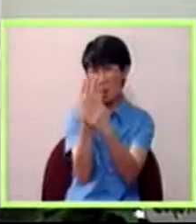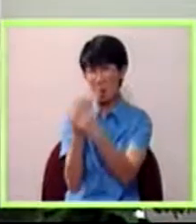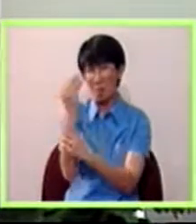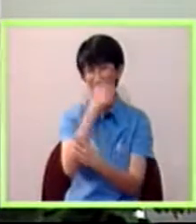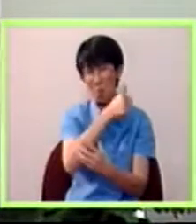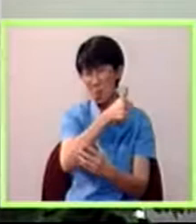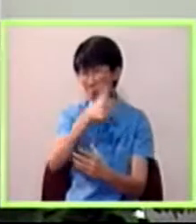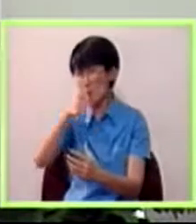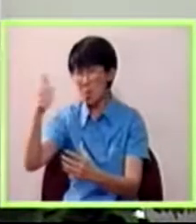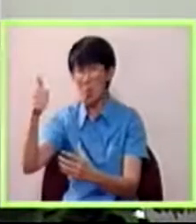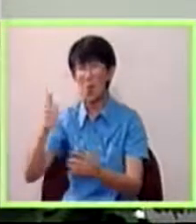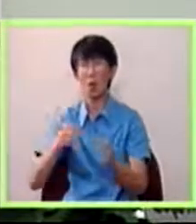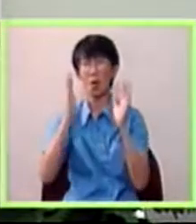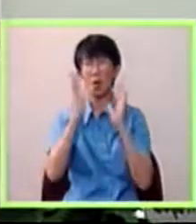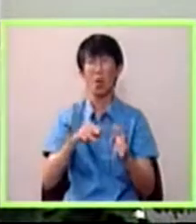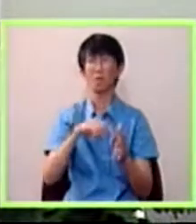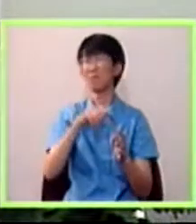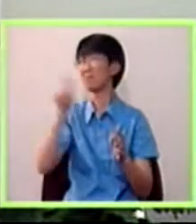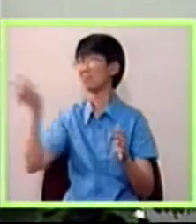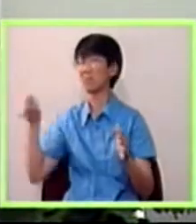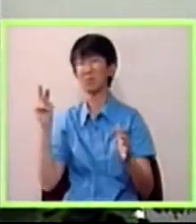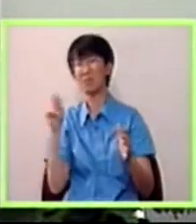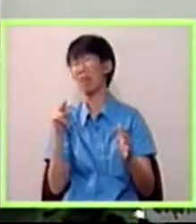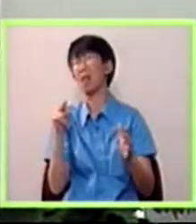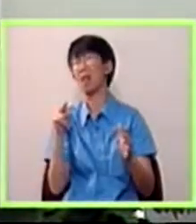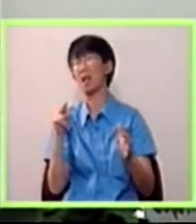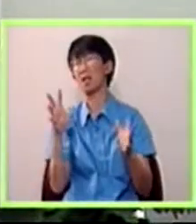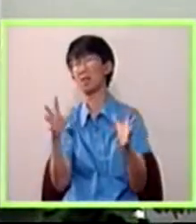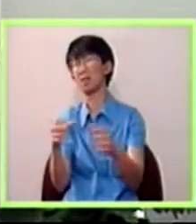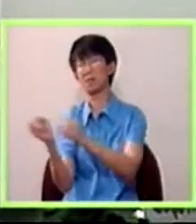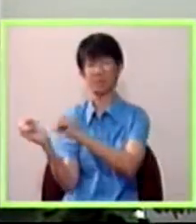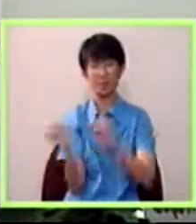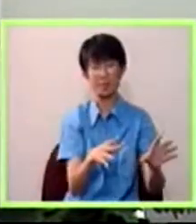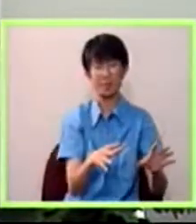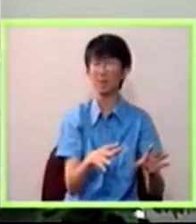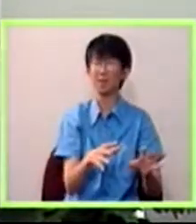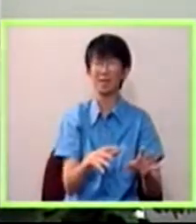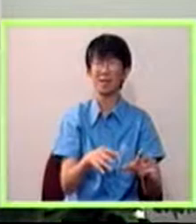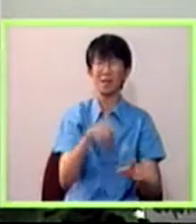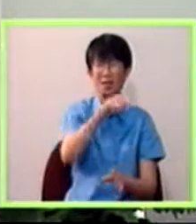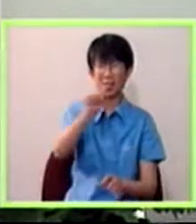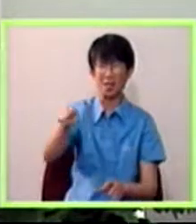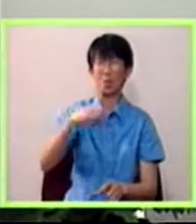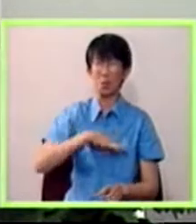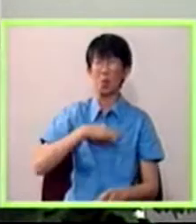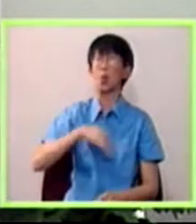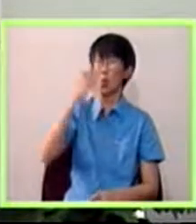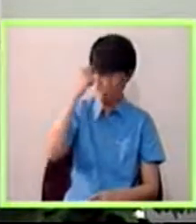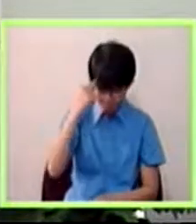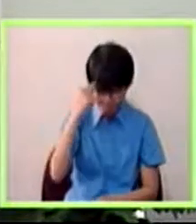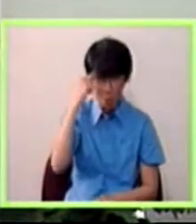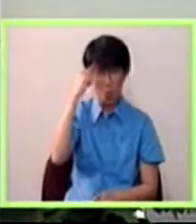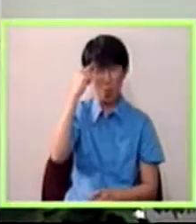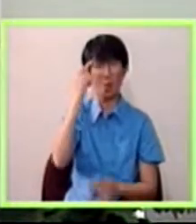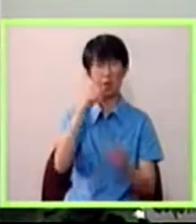สวัสดีค่ะคุณผู้ชมผลิตผลทางการเกษตรของเราหลายอย่างดีๆทั้งนั้นเลยนะคะที่ถูกทิ้งขว้างปล่อยปละละเลย